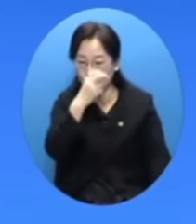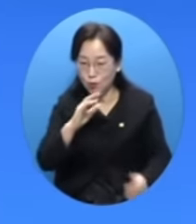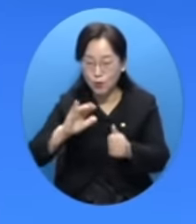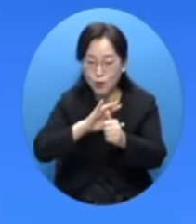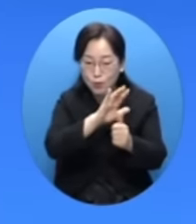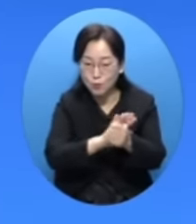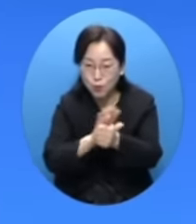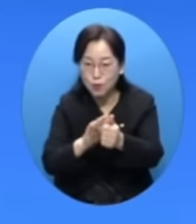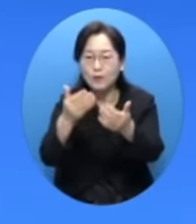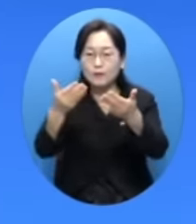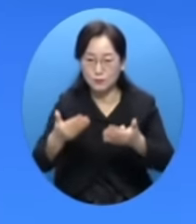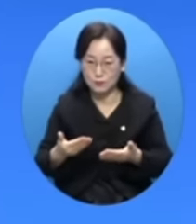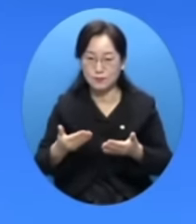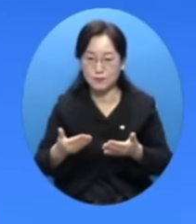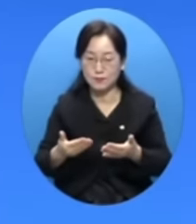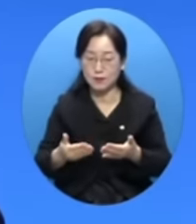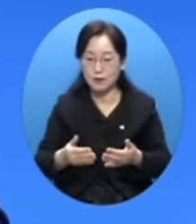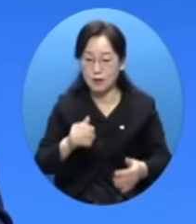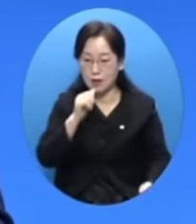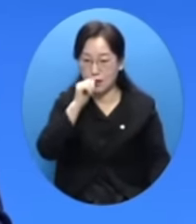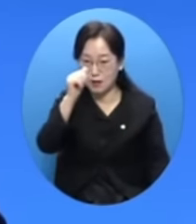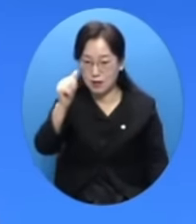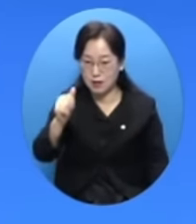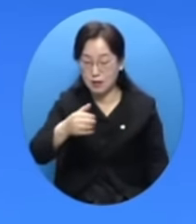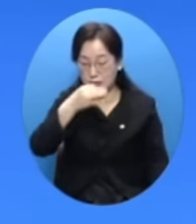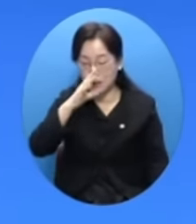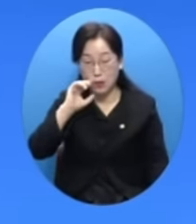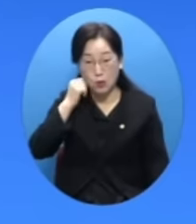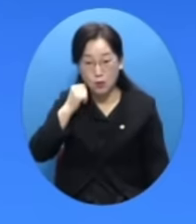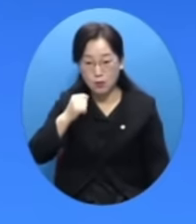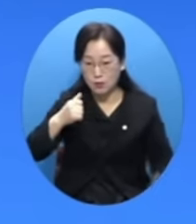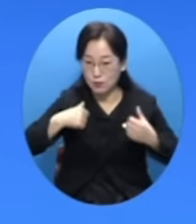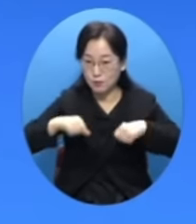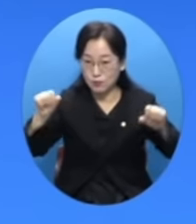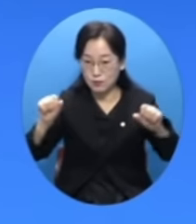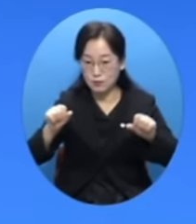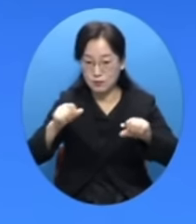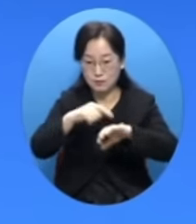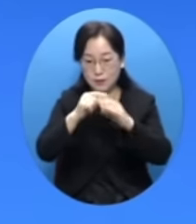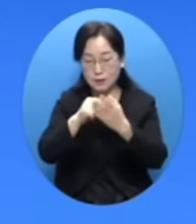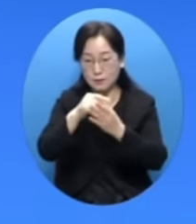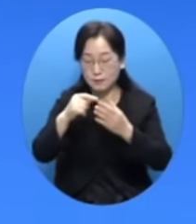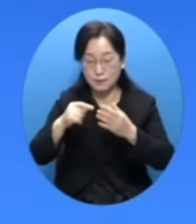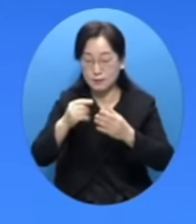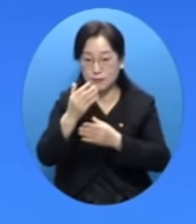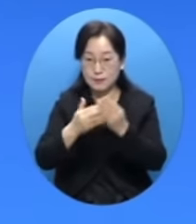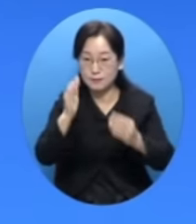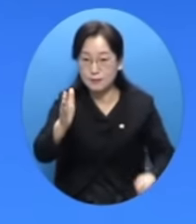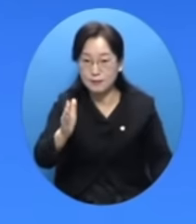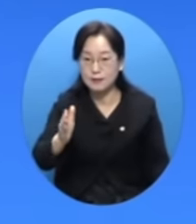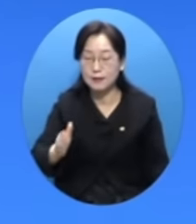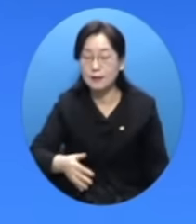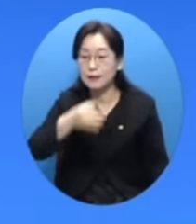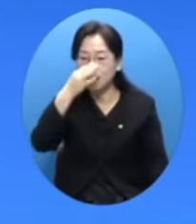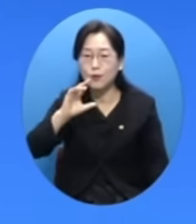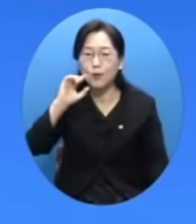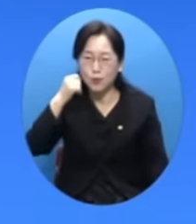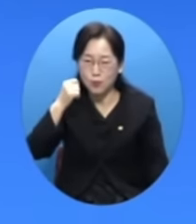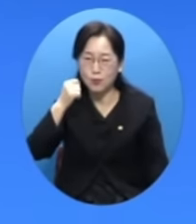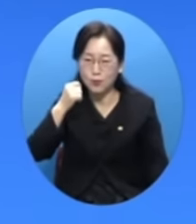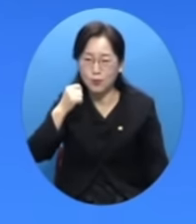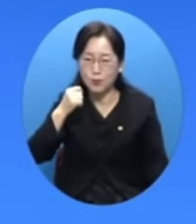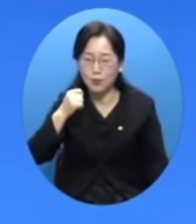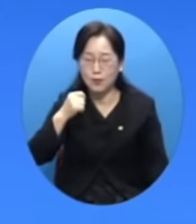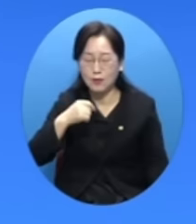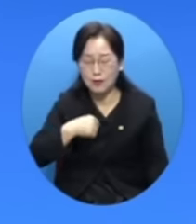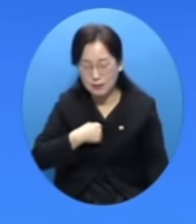주실 것입니다. 절대 힘들고 어렵다고 해서 포기하고 낙심하지 않게 되기를 바랍니다. 지금 힘들고 어려우니까